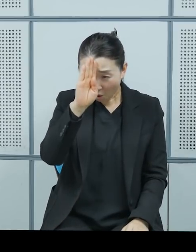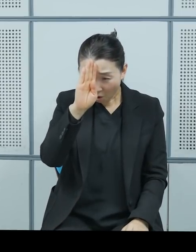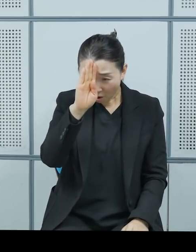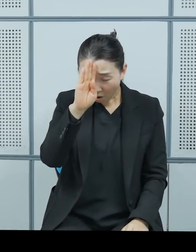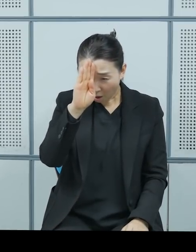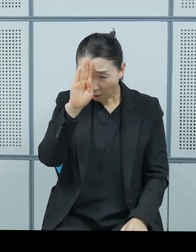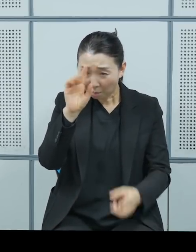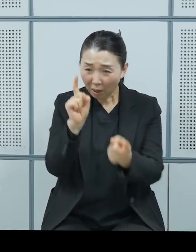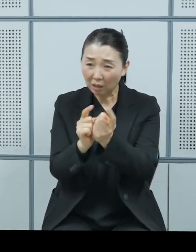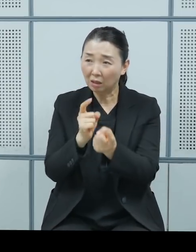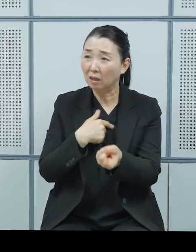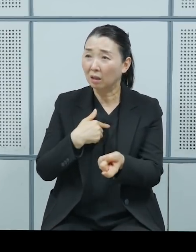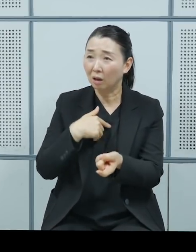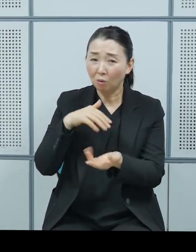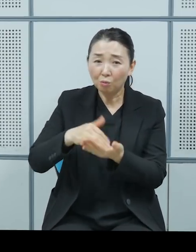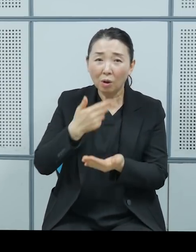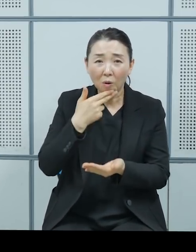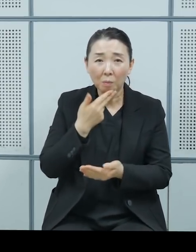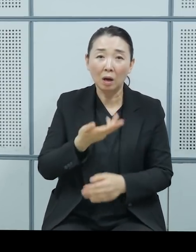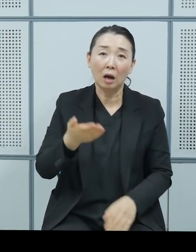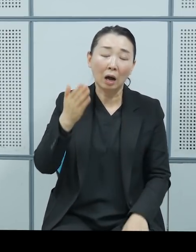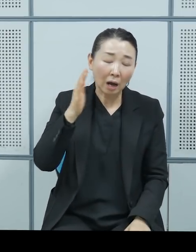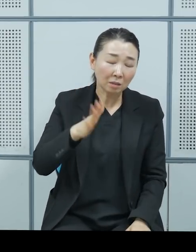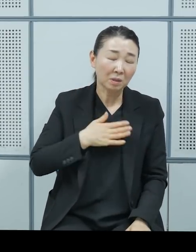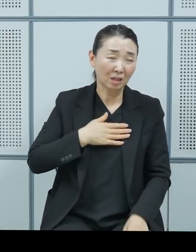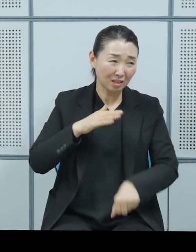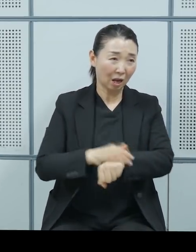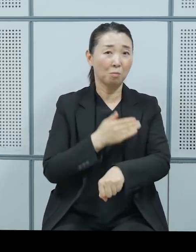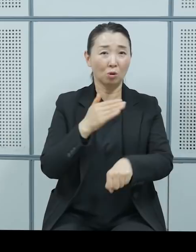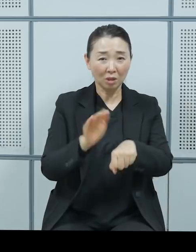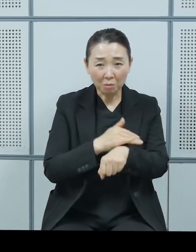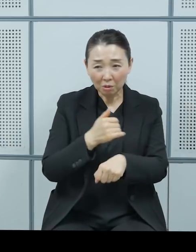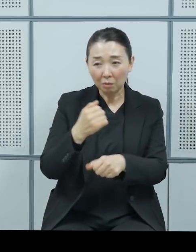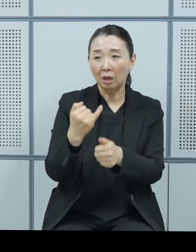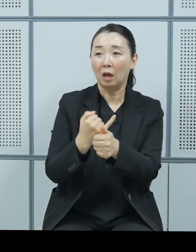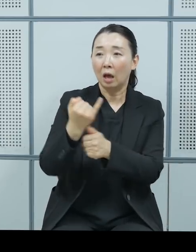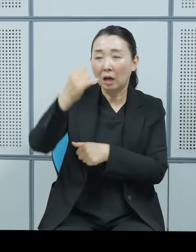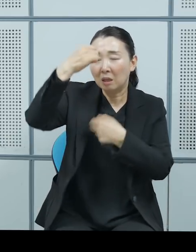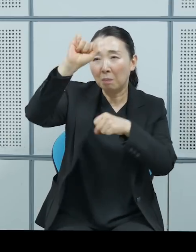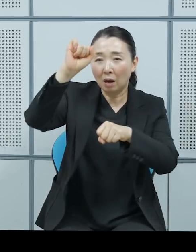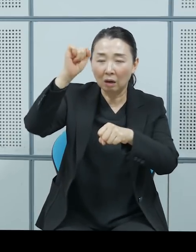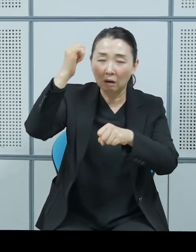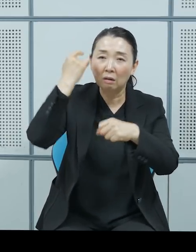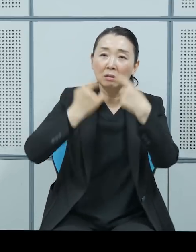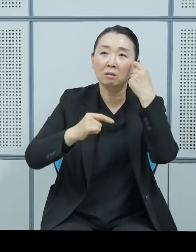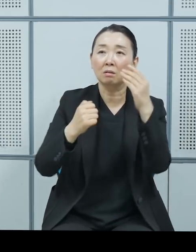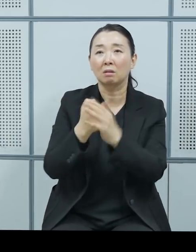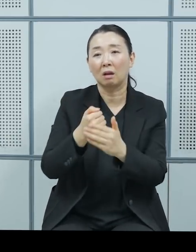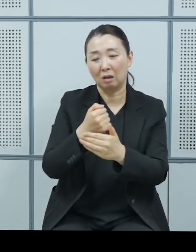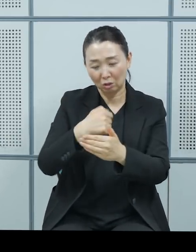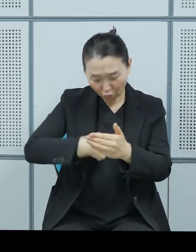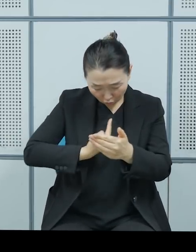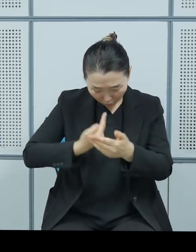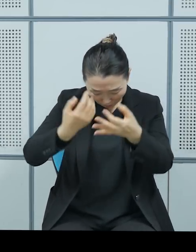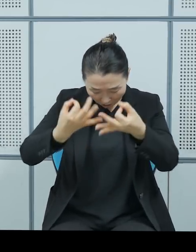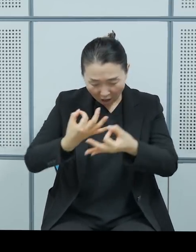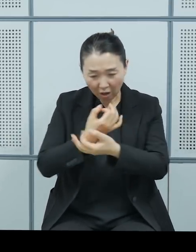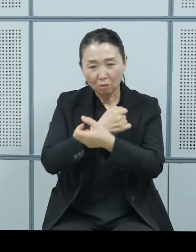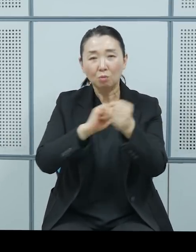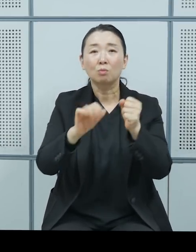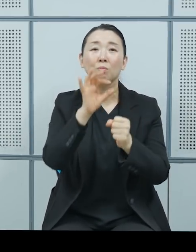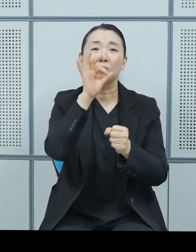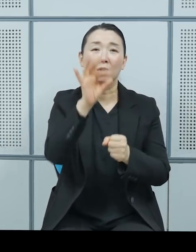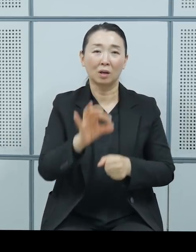않았거든요. 그렇죠, 그렇죠. 그런데 이건 제 과실이니까 실수니까. 예. 용서가 안 되더라고요. 제 자신이 용서가 안